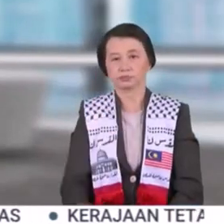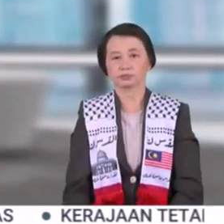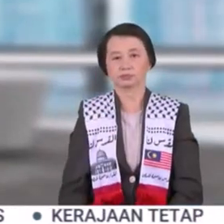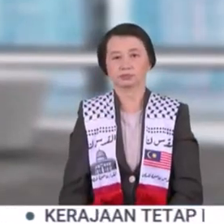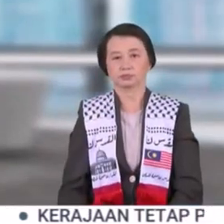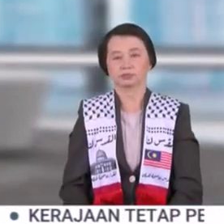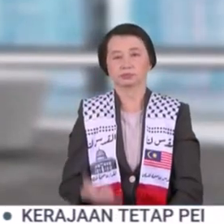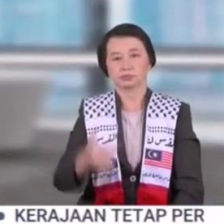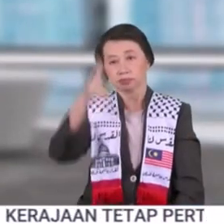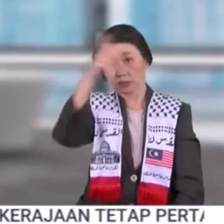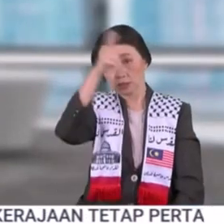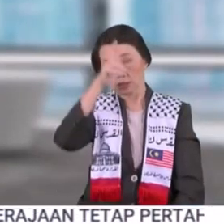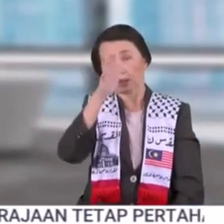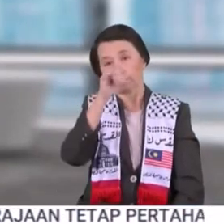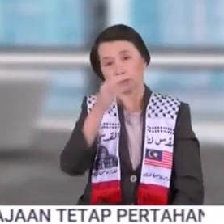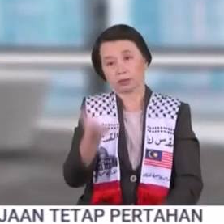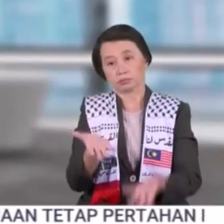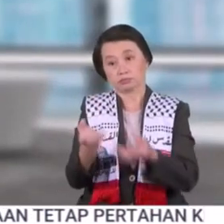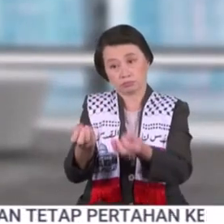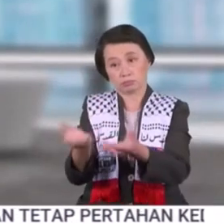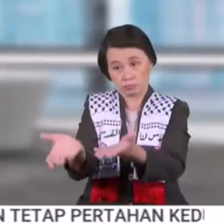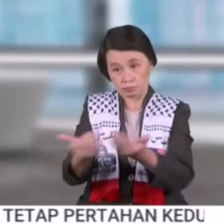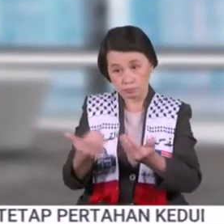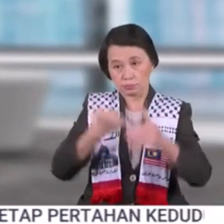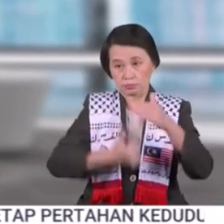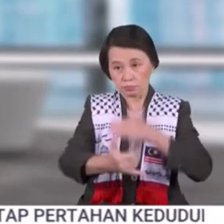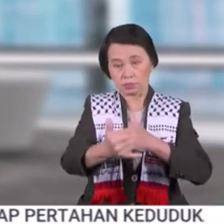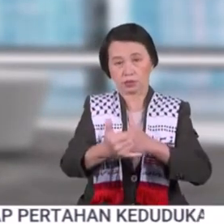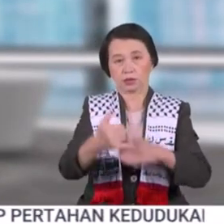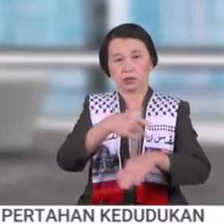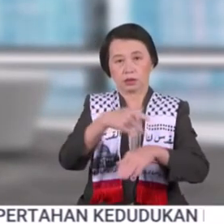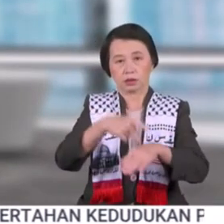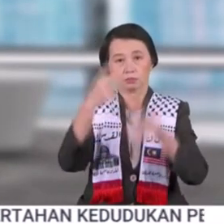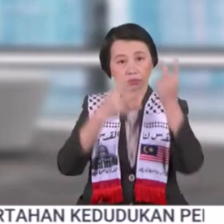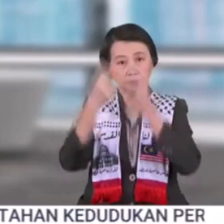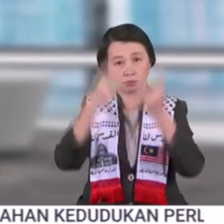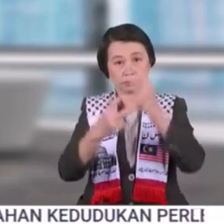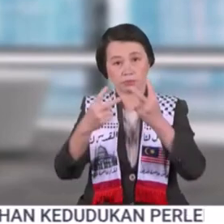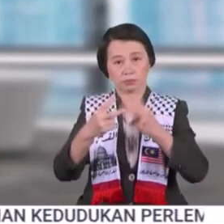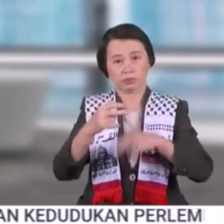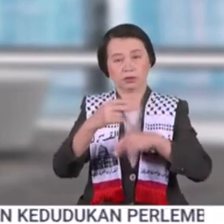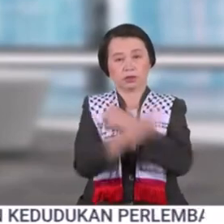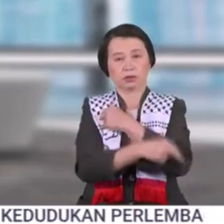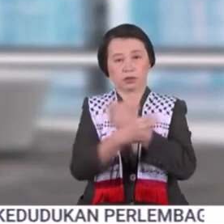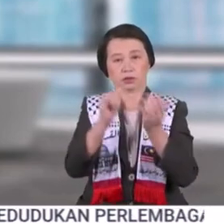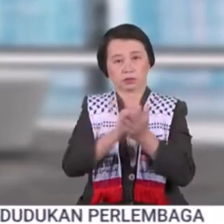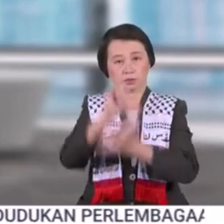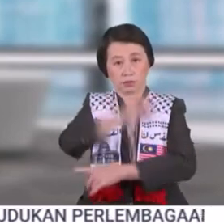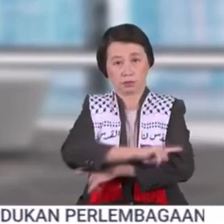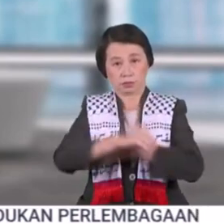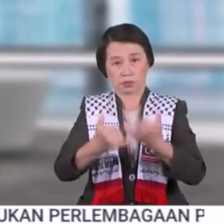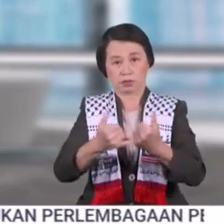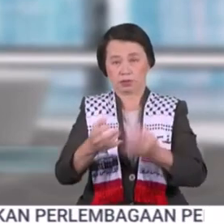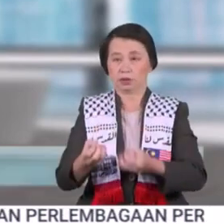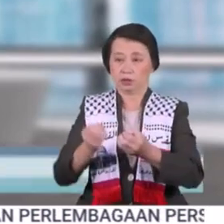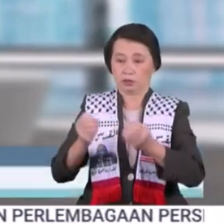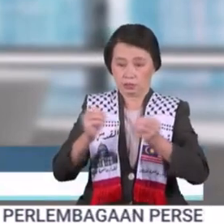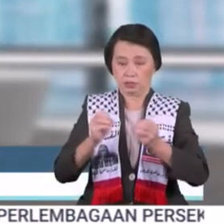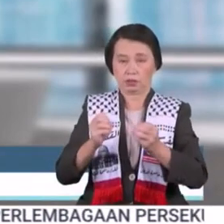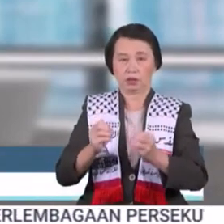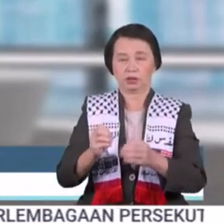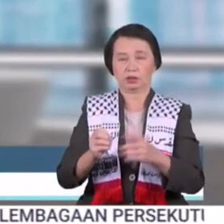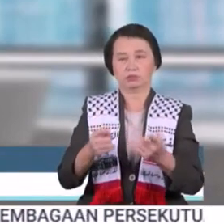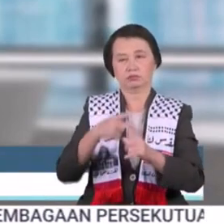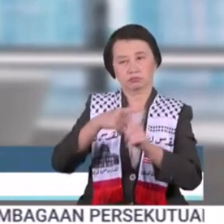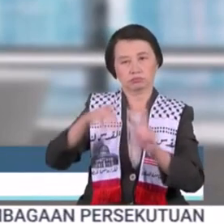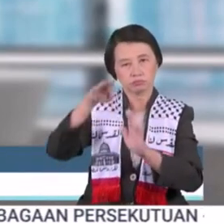Baik, saudara, sementara itu kerajaan Melaka tawar kemasukan percuma di 10 lokasi pelancongan sekitar negeri itu hari ini. Tawaran istimewa